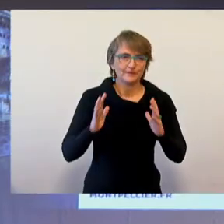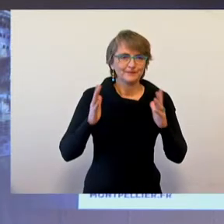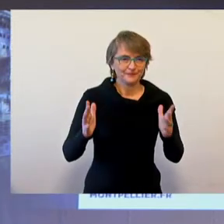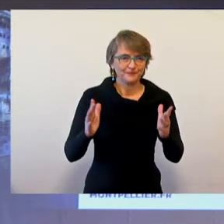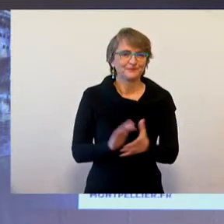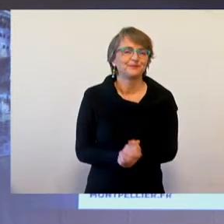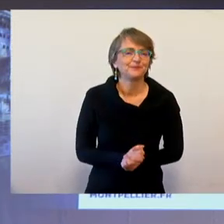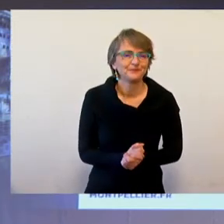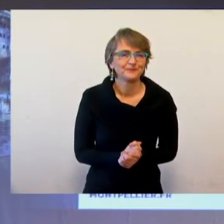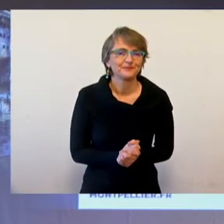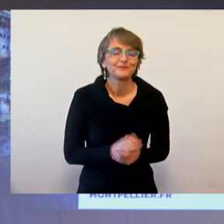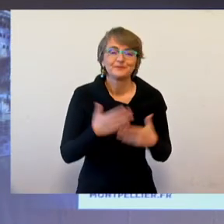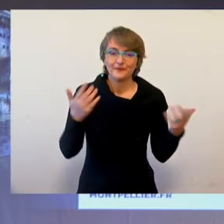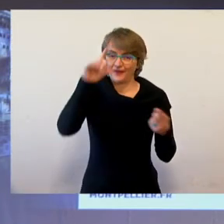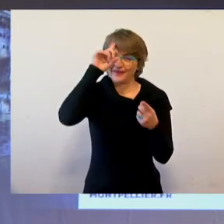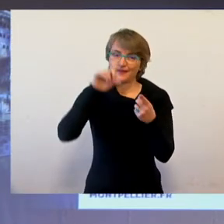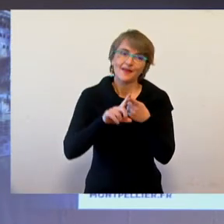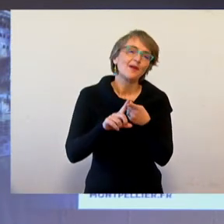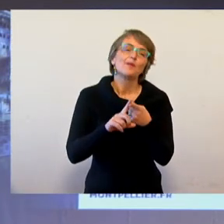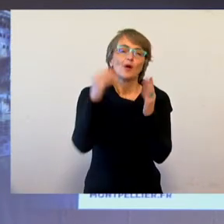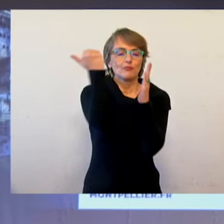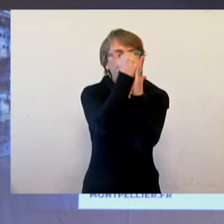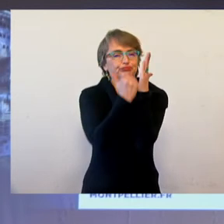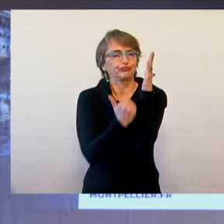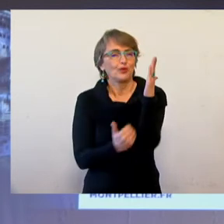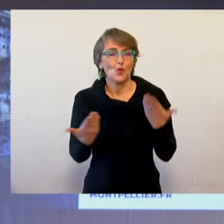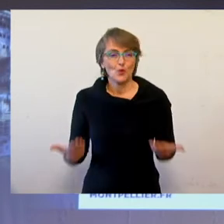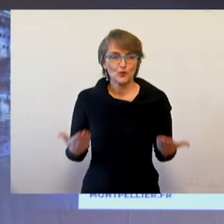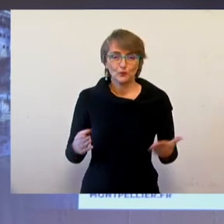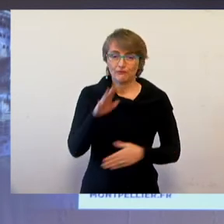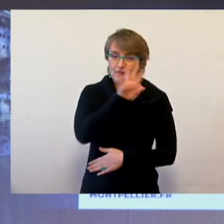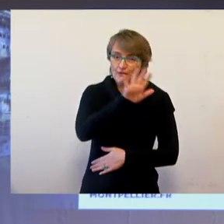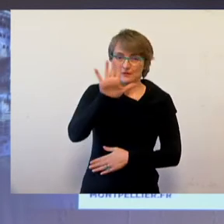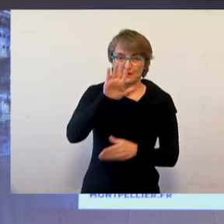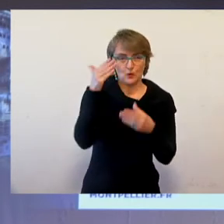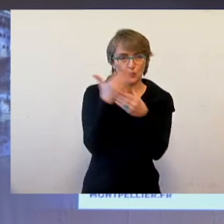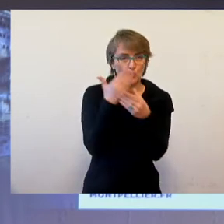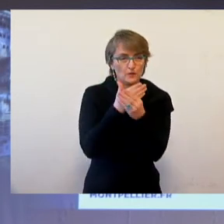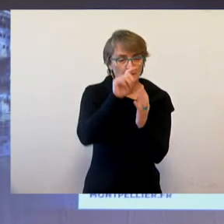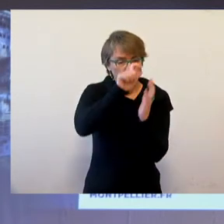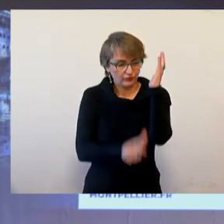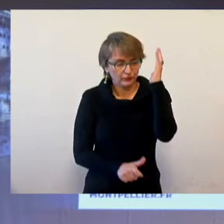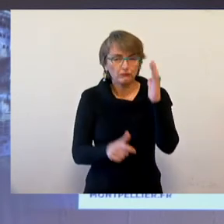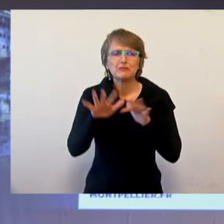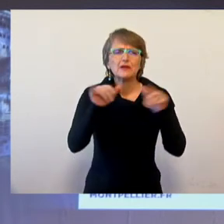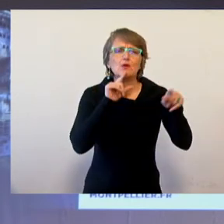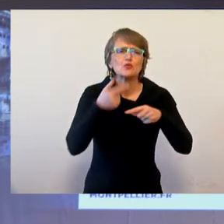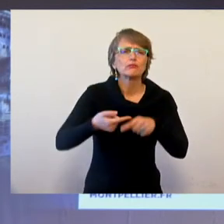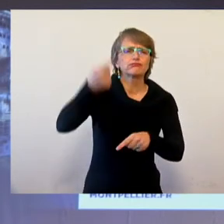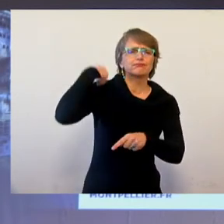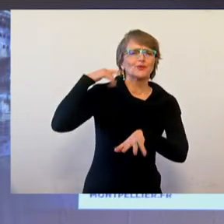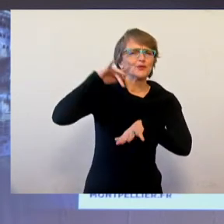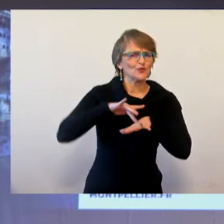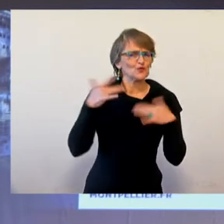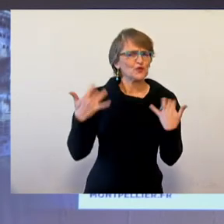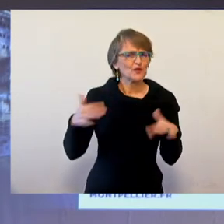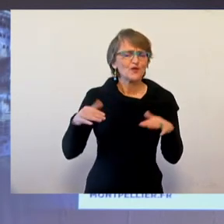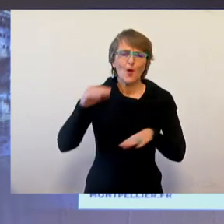Donc, l'ordre du jour appelle 45 affaires. On a tenu il y a 15 jours un conseil, donc il est